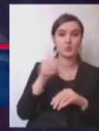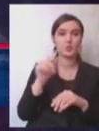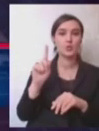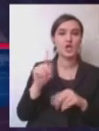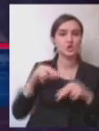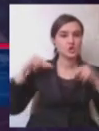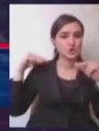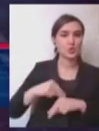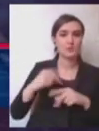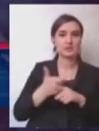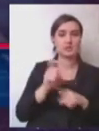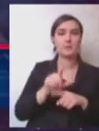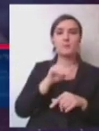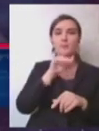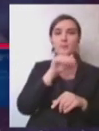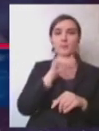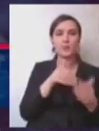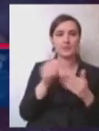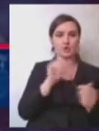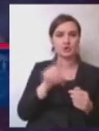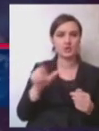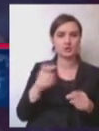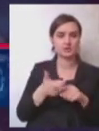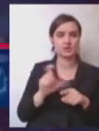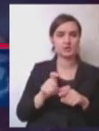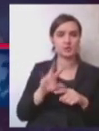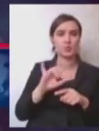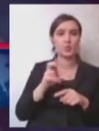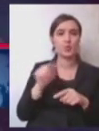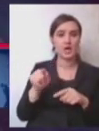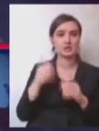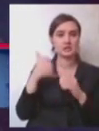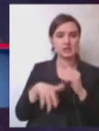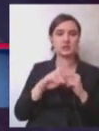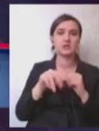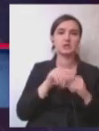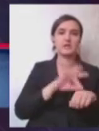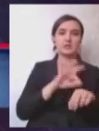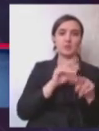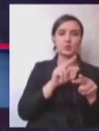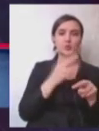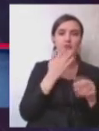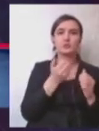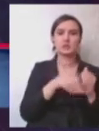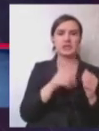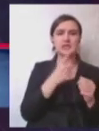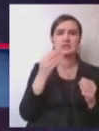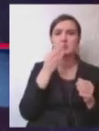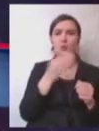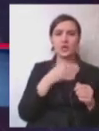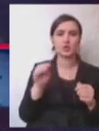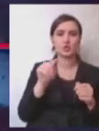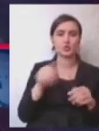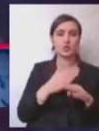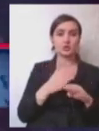წევს და რა პროფესიონალისთან აქვს საქმე. ბულგარის ცენტრი და დაავადებათა კონტროლის ცენტრი. ვფიქრობ, რომ ერთ-ერთი საუკეთესო და ნათელი მაგალითი არის